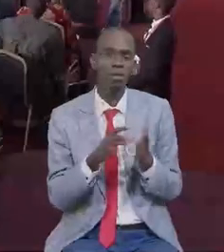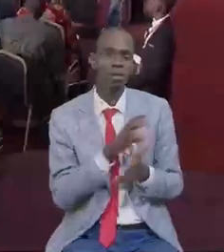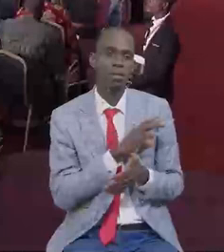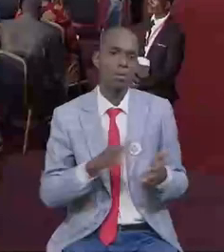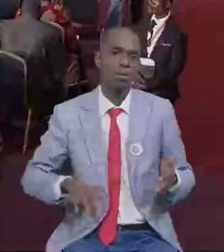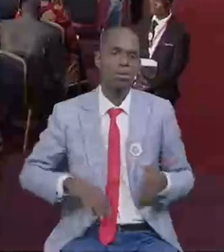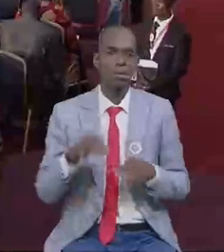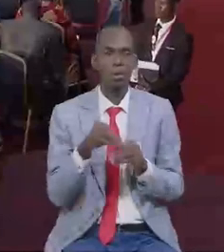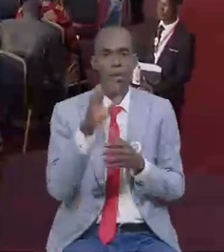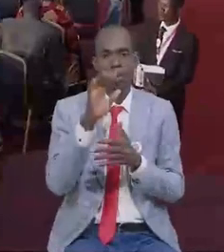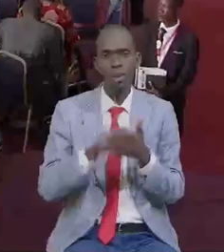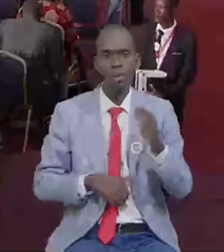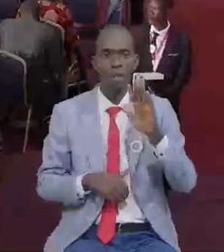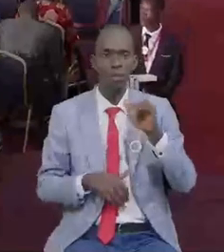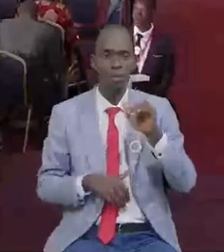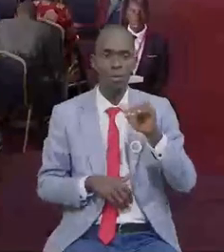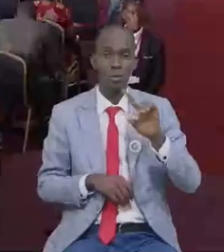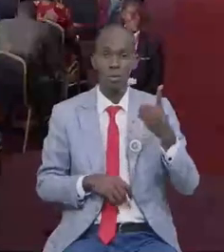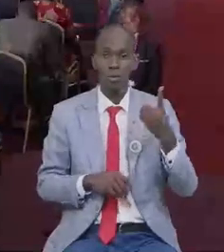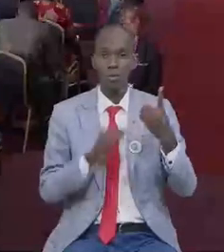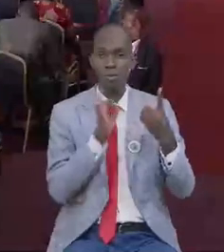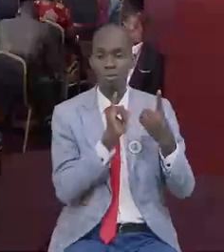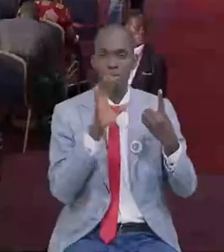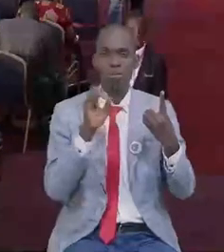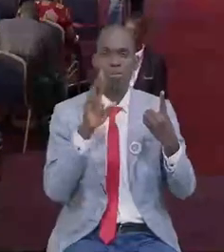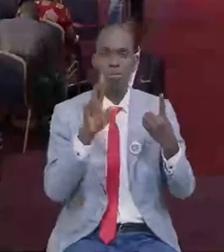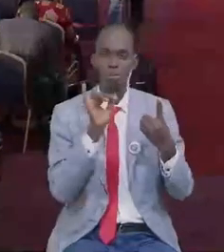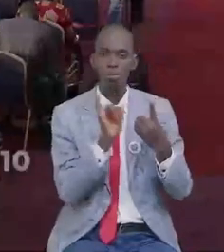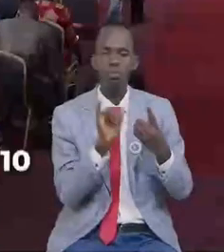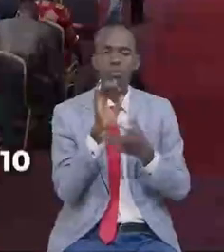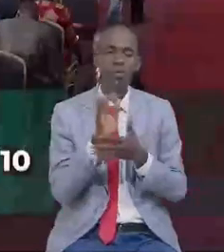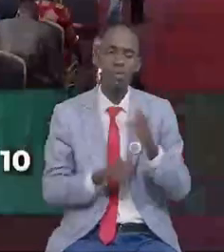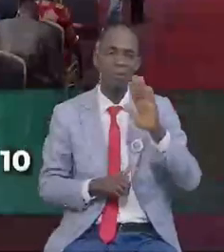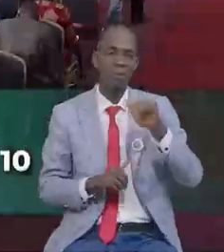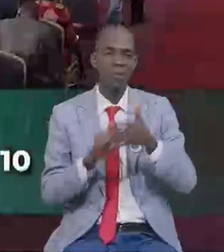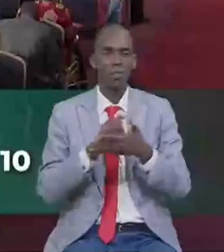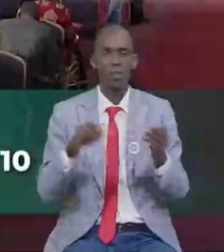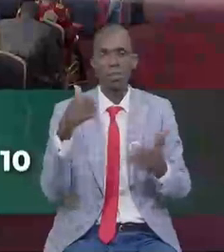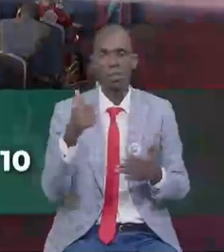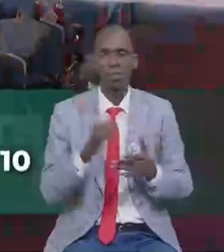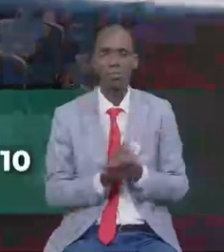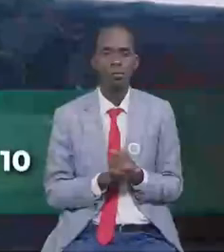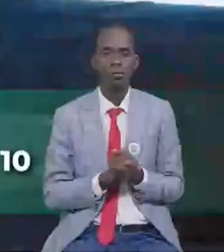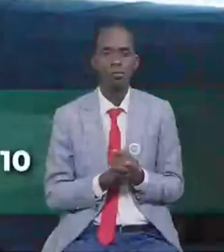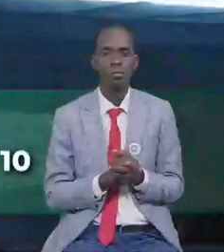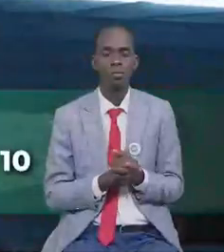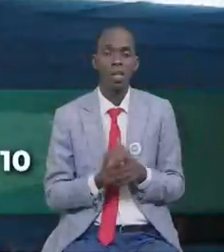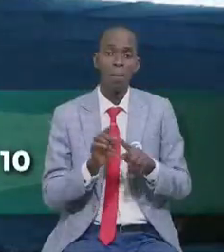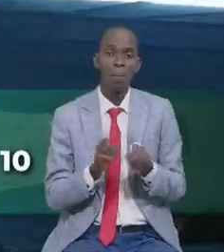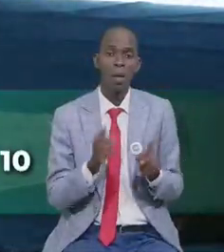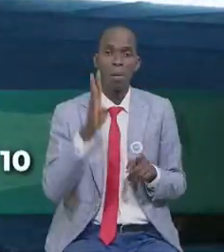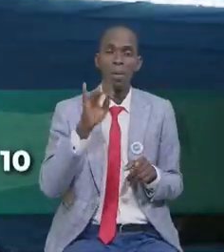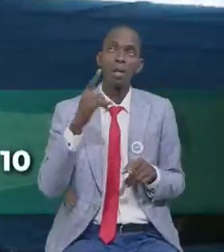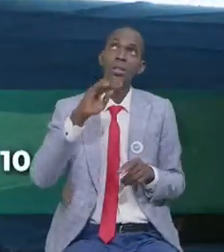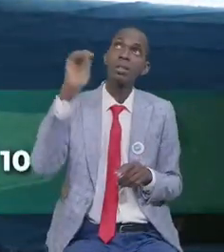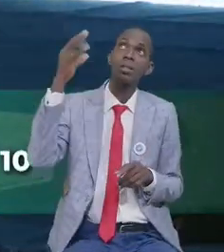Dans le chapitre 15, verset 10, chapitre 15, verset 10, mais par la grâce de Dieu,